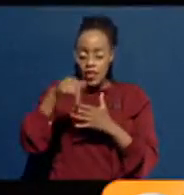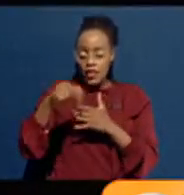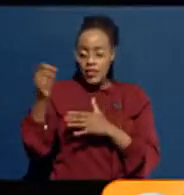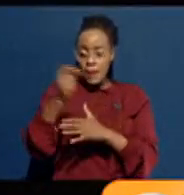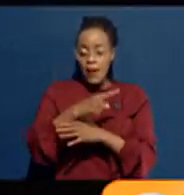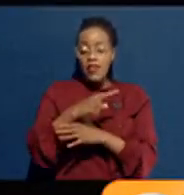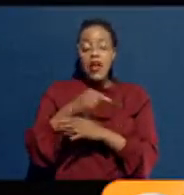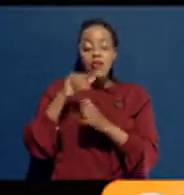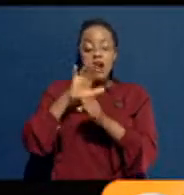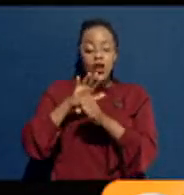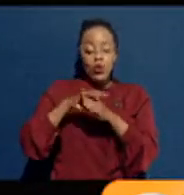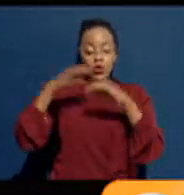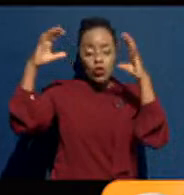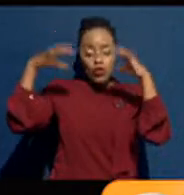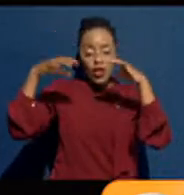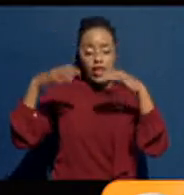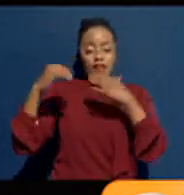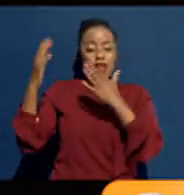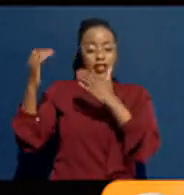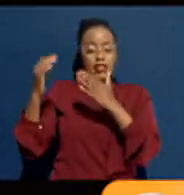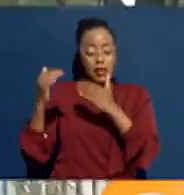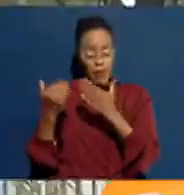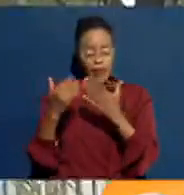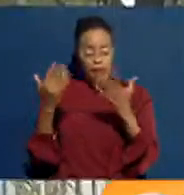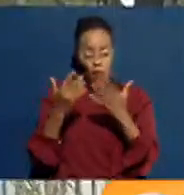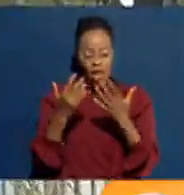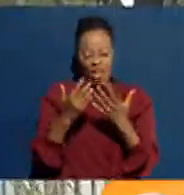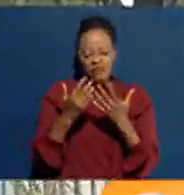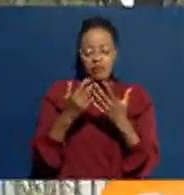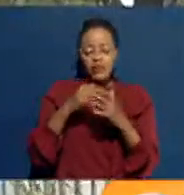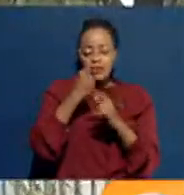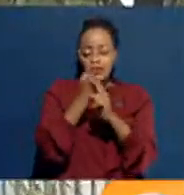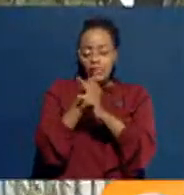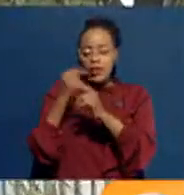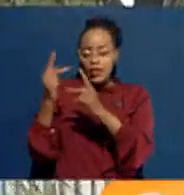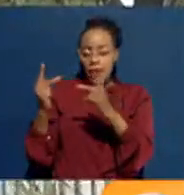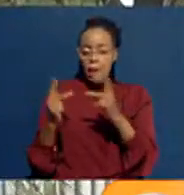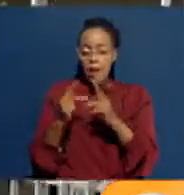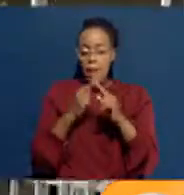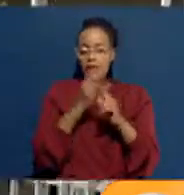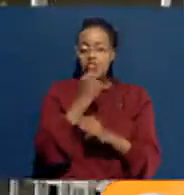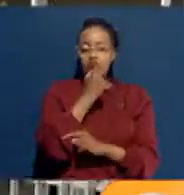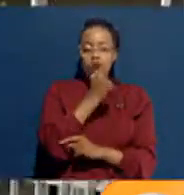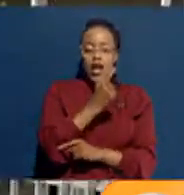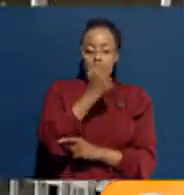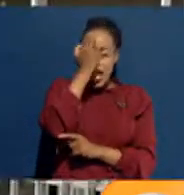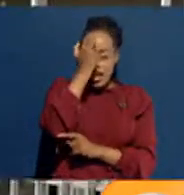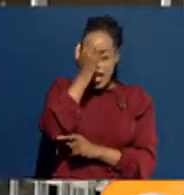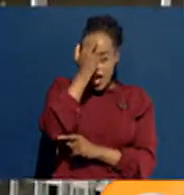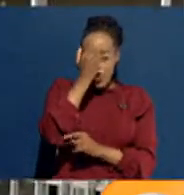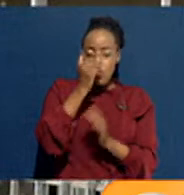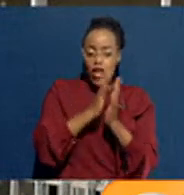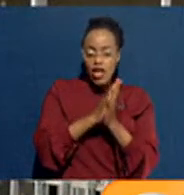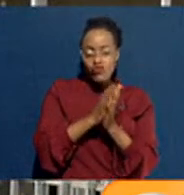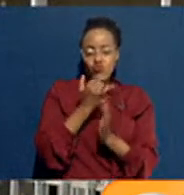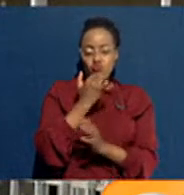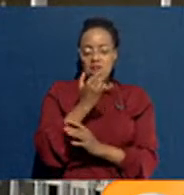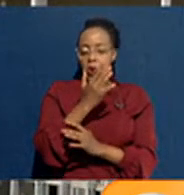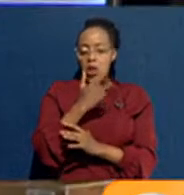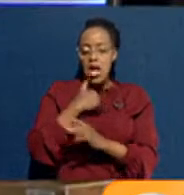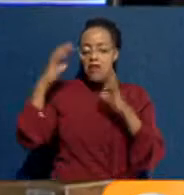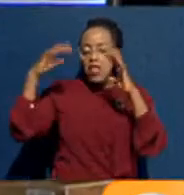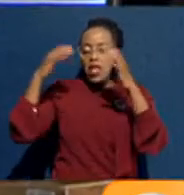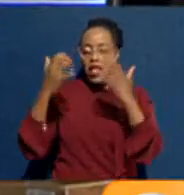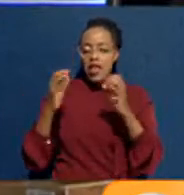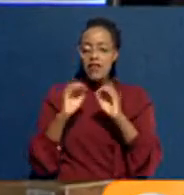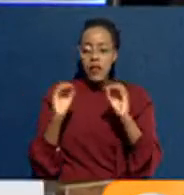huu inatarajiwa kaunti zote isipokuwa Narok, Kajiado, Samburu na Turkana kwa mujibu wa utabiri wa hali ya hewa. It's